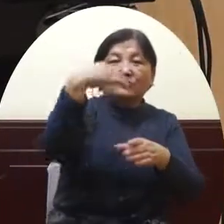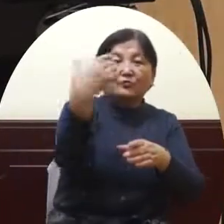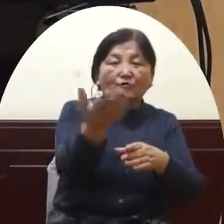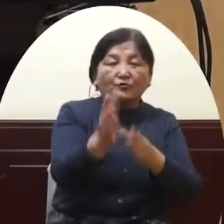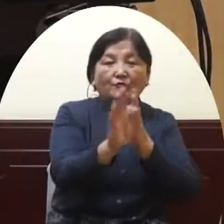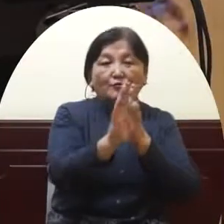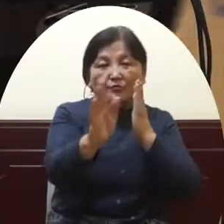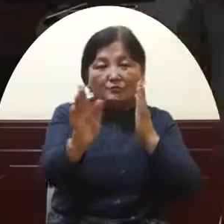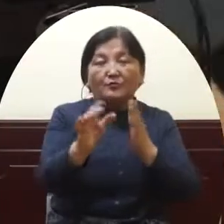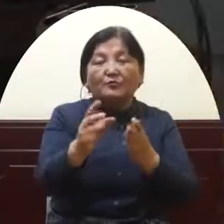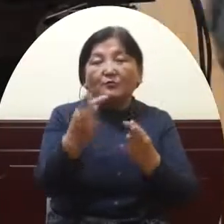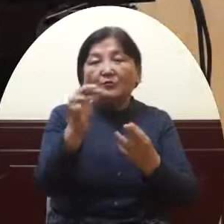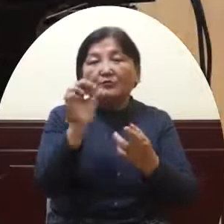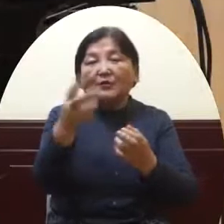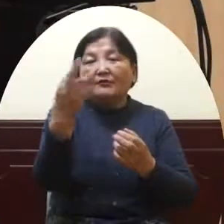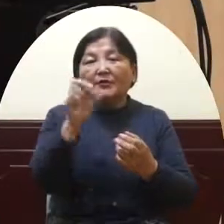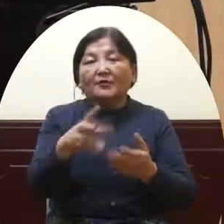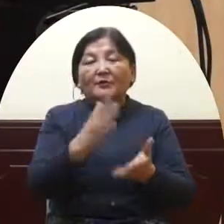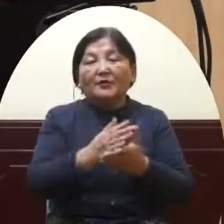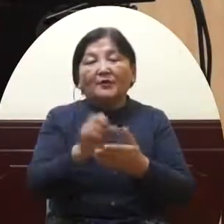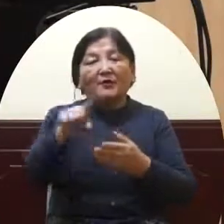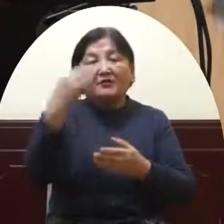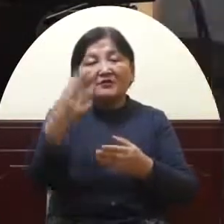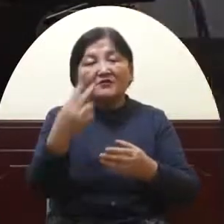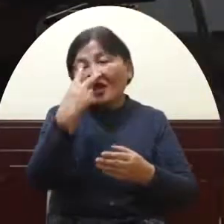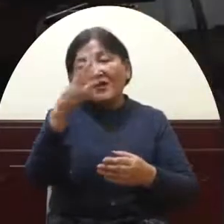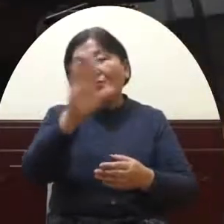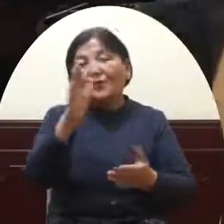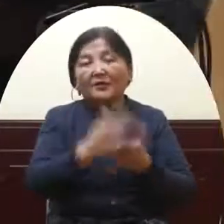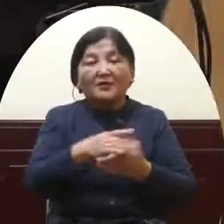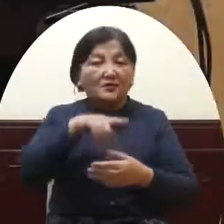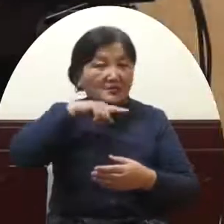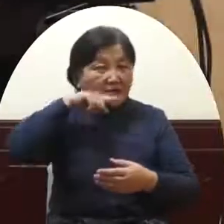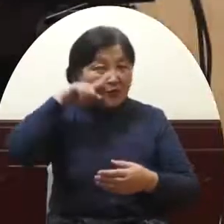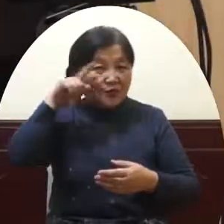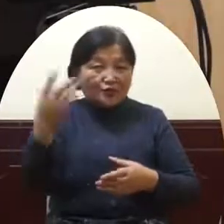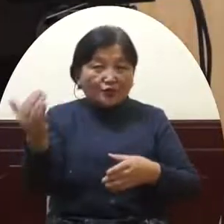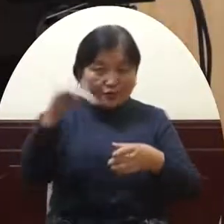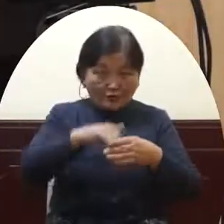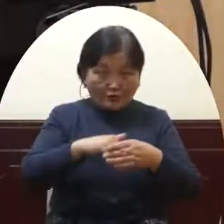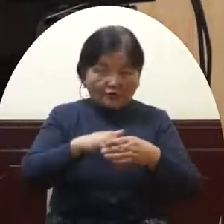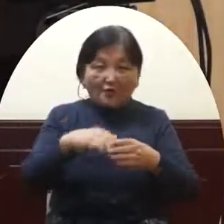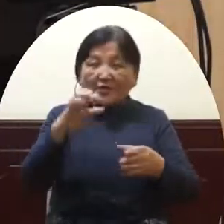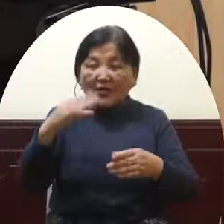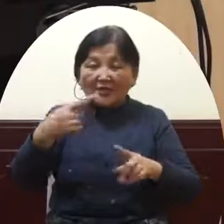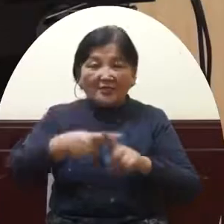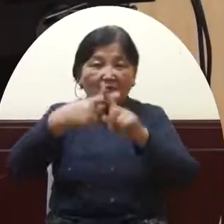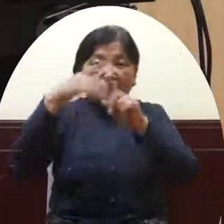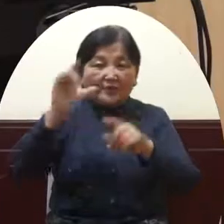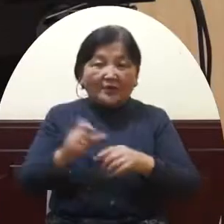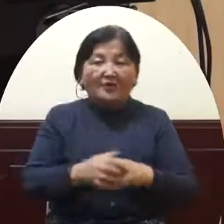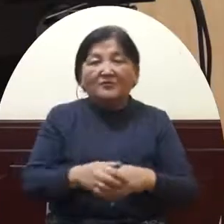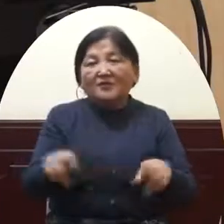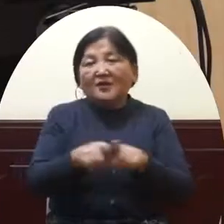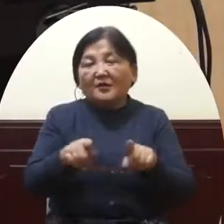Ямар ч байсан ахиц дэвшил бол нэг сайн харагдахгүй л байна уучлаарай. Залуучуудын оролцоог яаж дэвшүүлэх вэ гэдэг нь бас яг ижлэх асуулт. Энэ